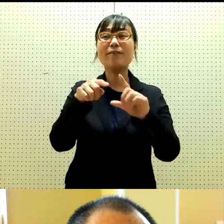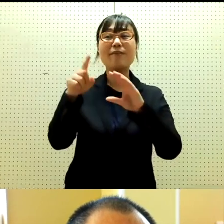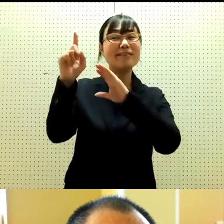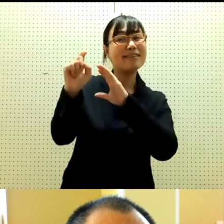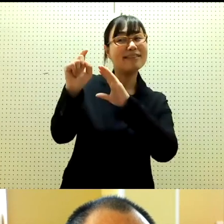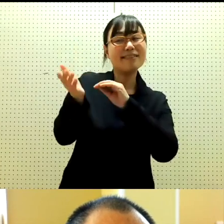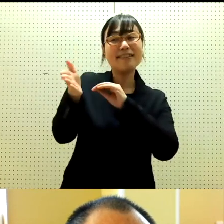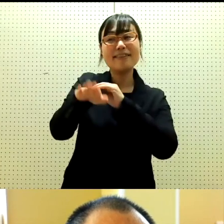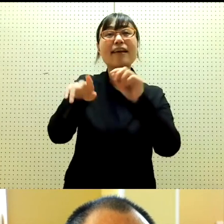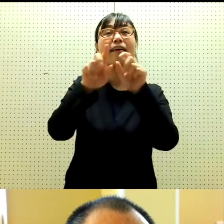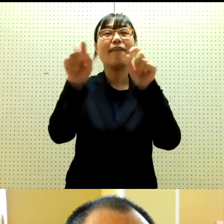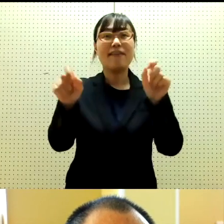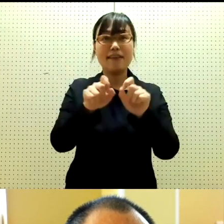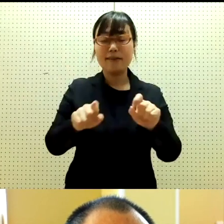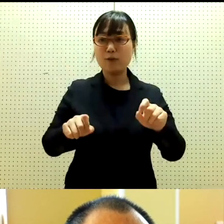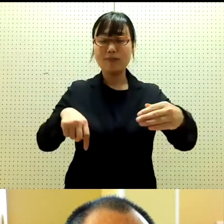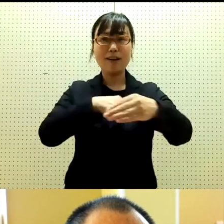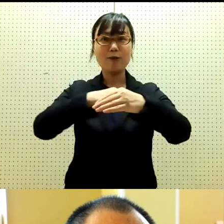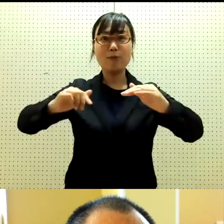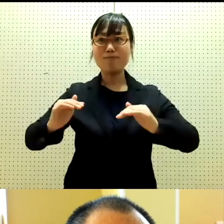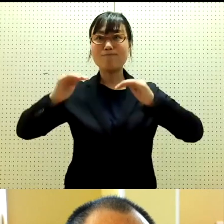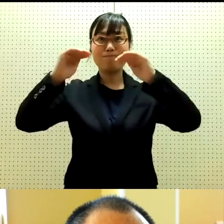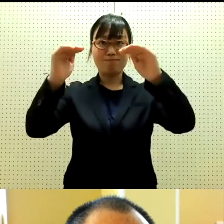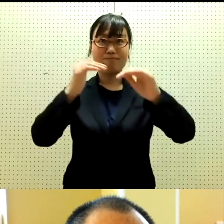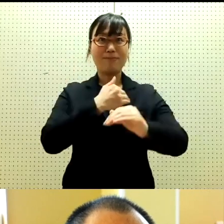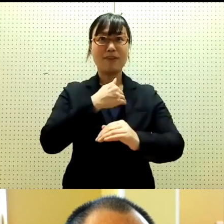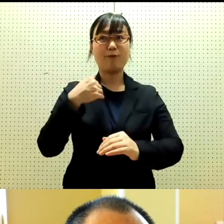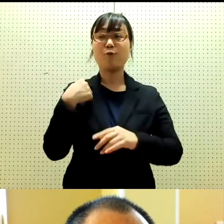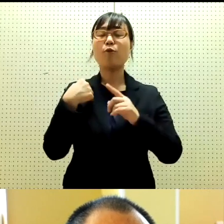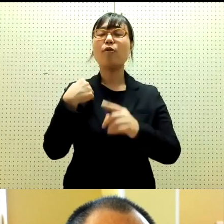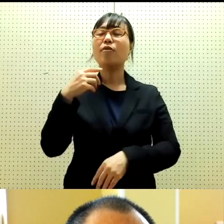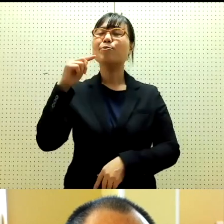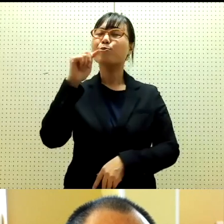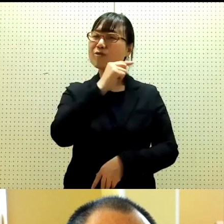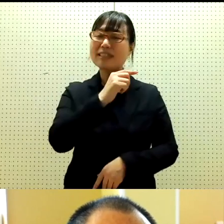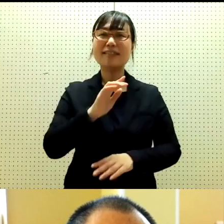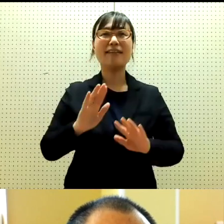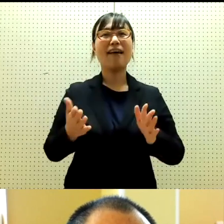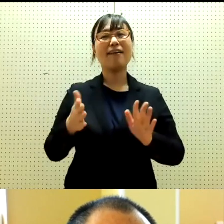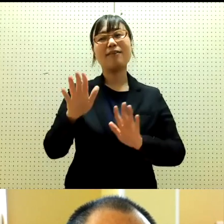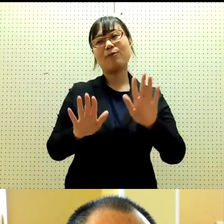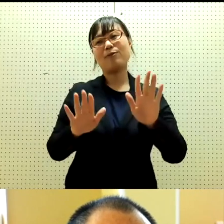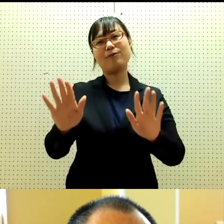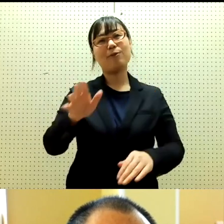こうバージョンアップしますよね。でそこの無理のなさっていうのがいいなと思いました。